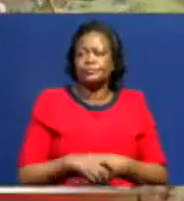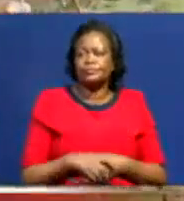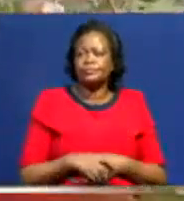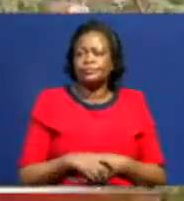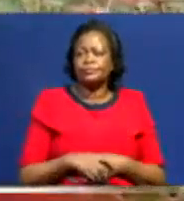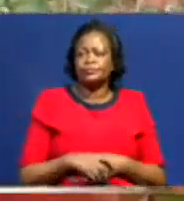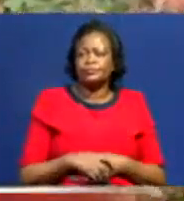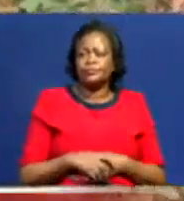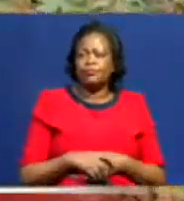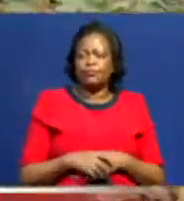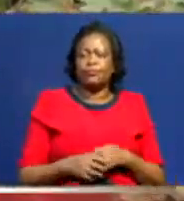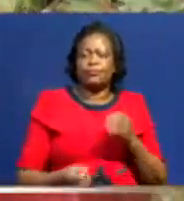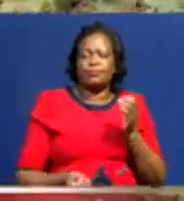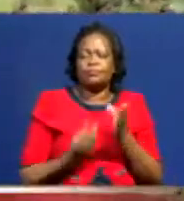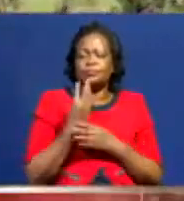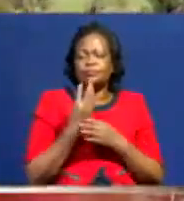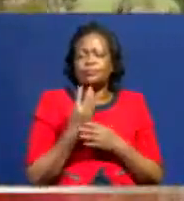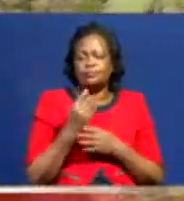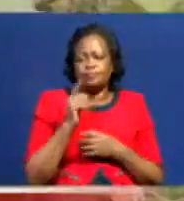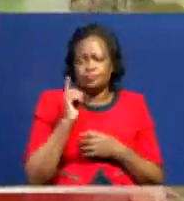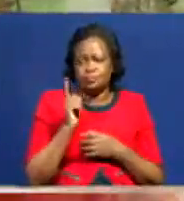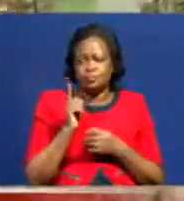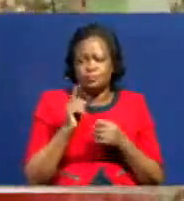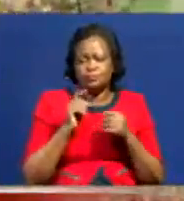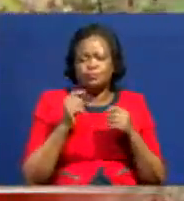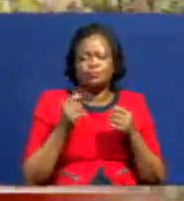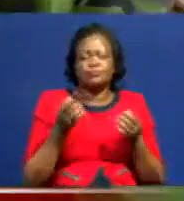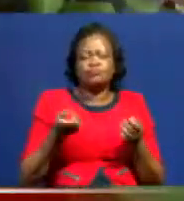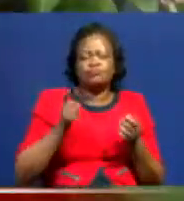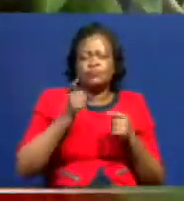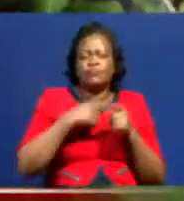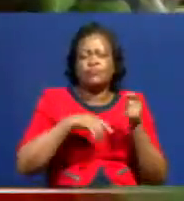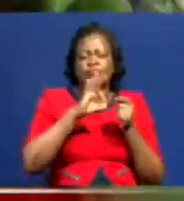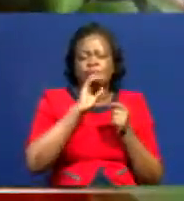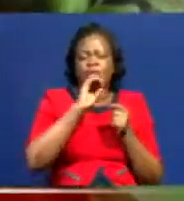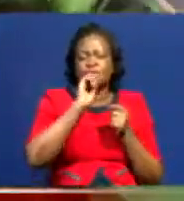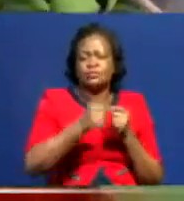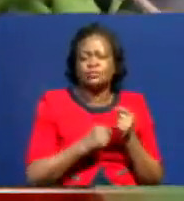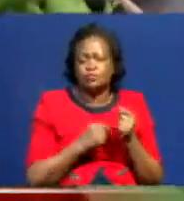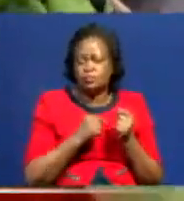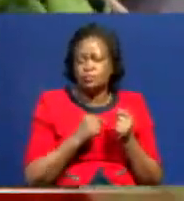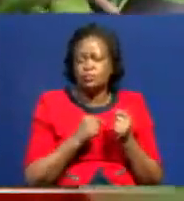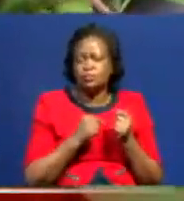Kiwango cha ukuzaji pamba kimepungua kutoka tani 13,000 mwaka